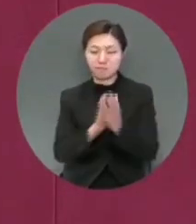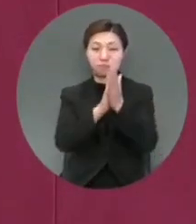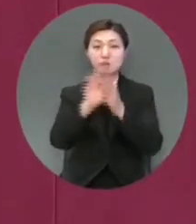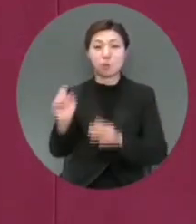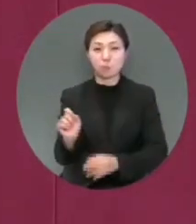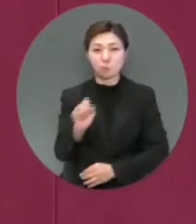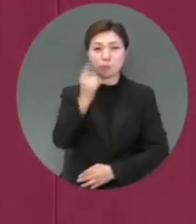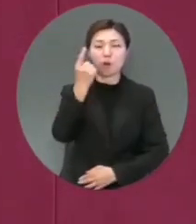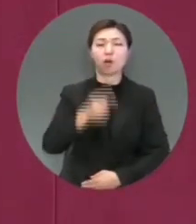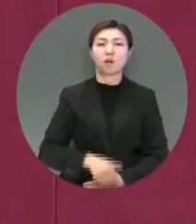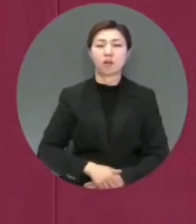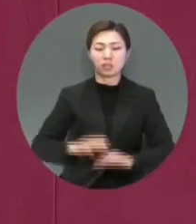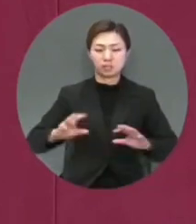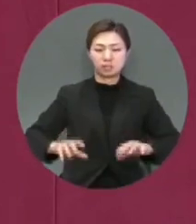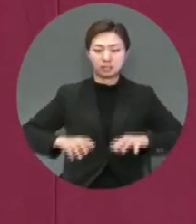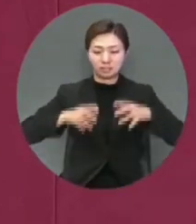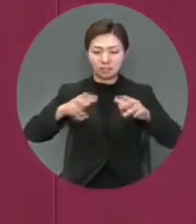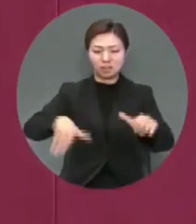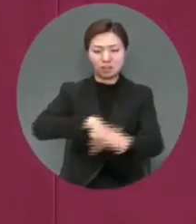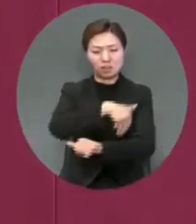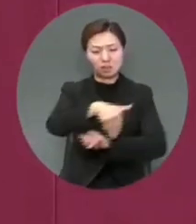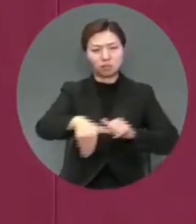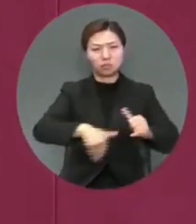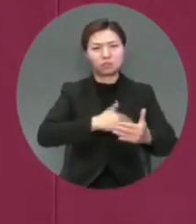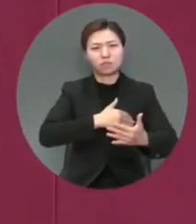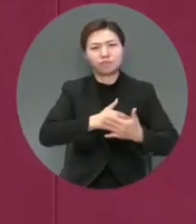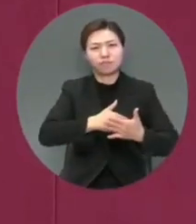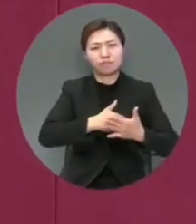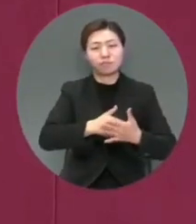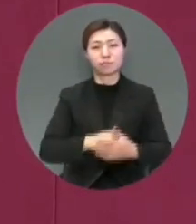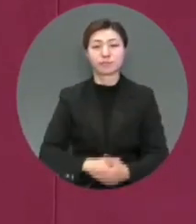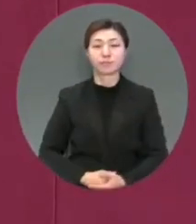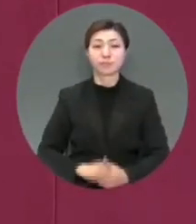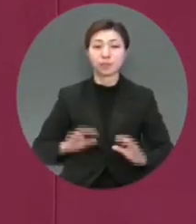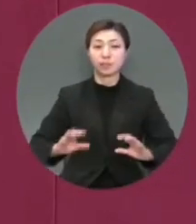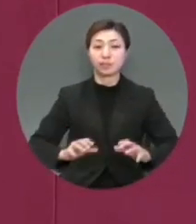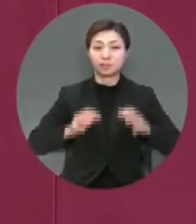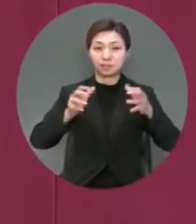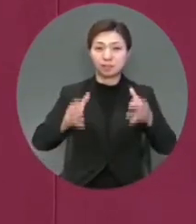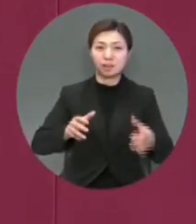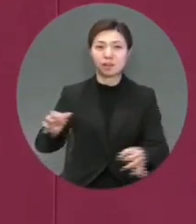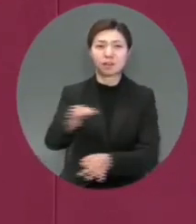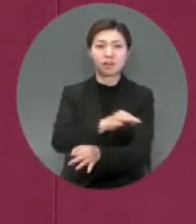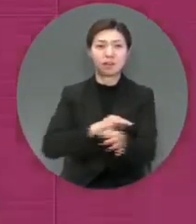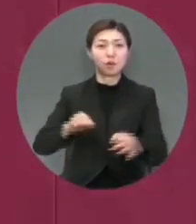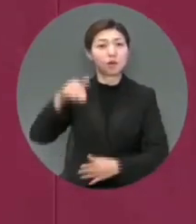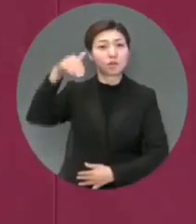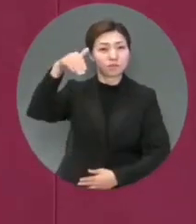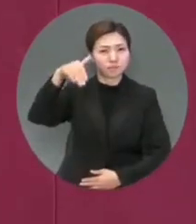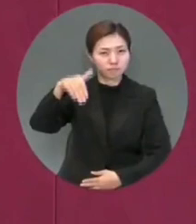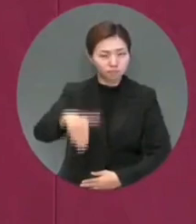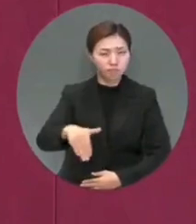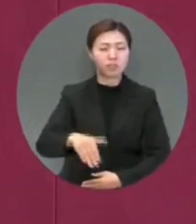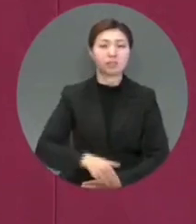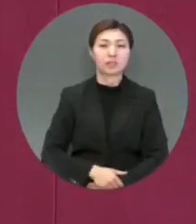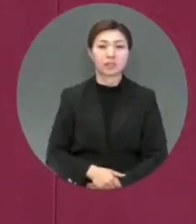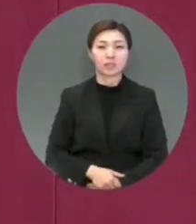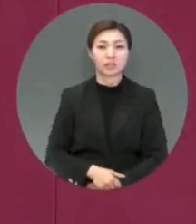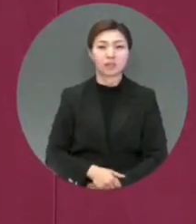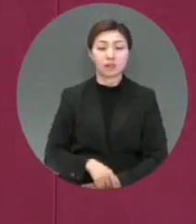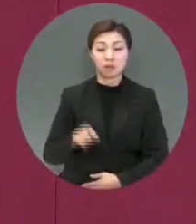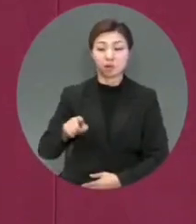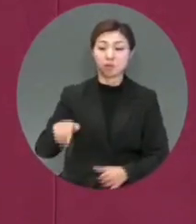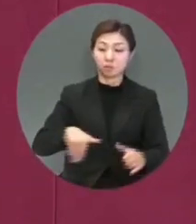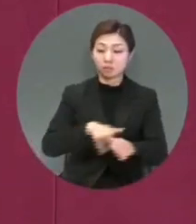불안전성이 커지고 있습니다. 세계 경제의 침체에 따라 대외 의존도가 높은